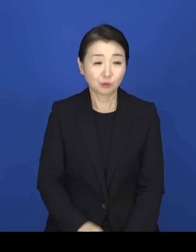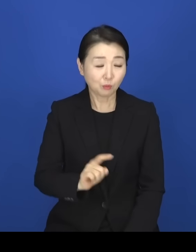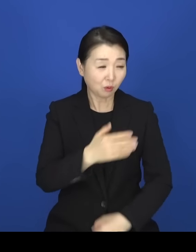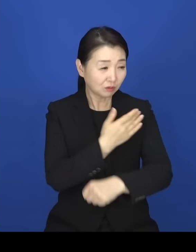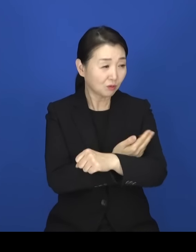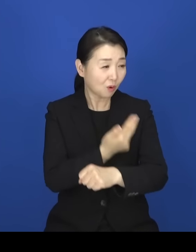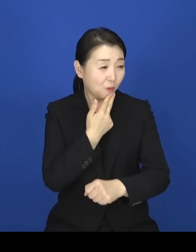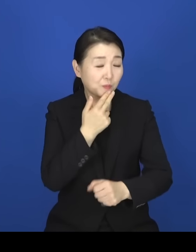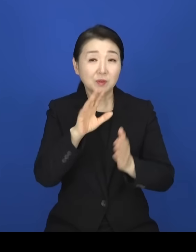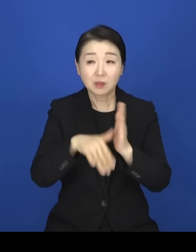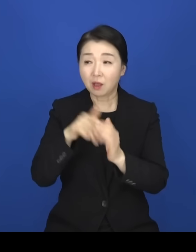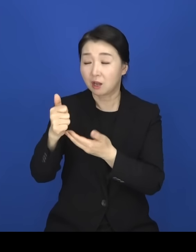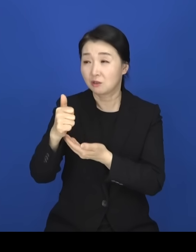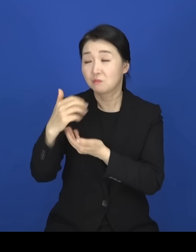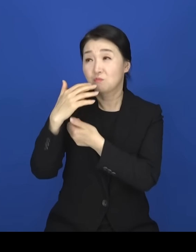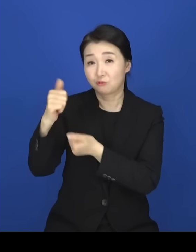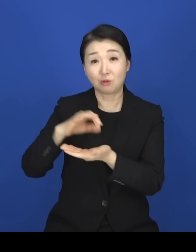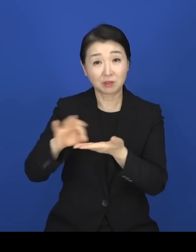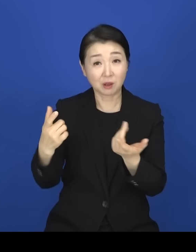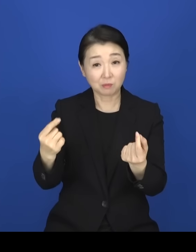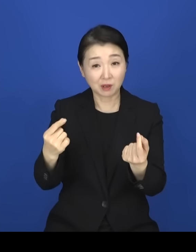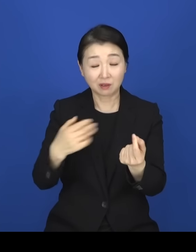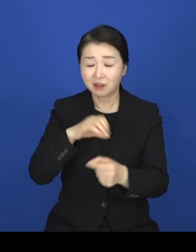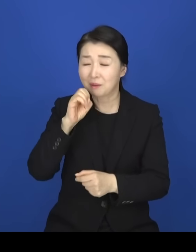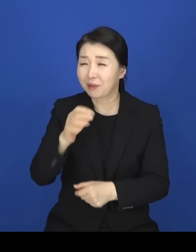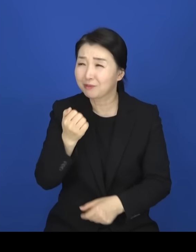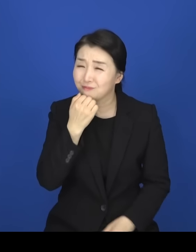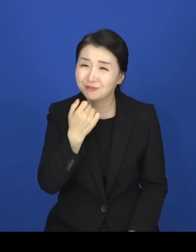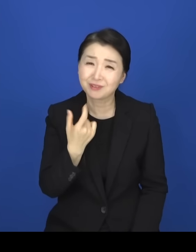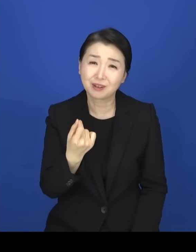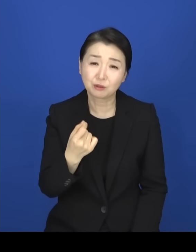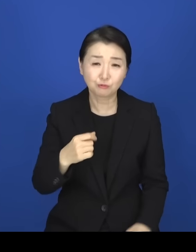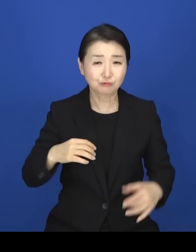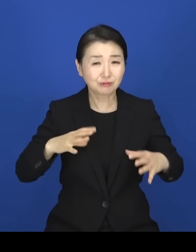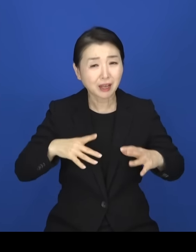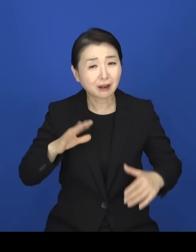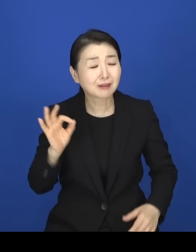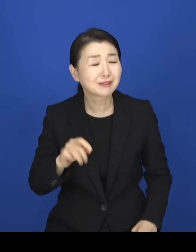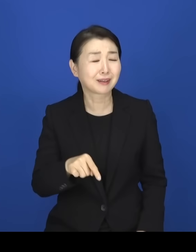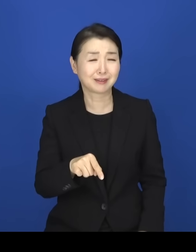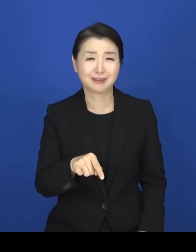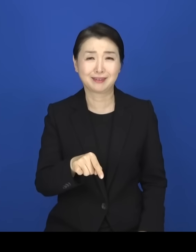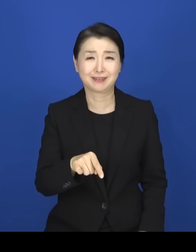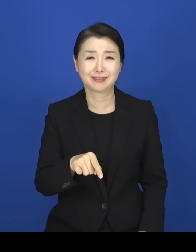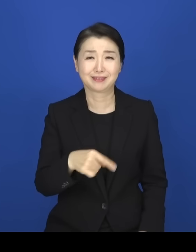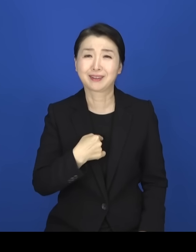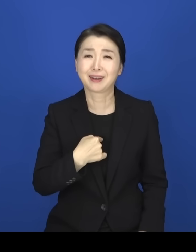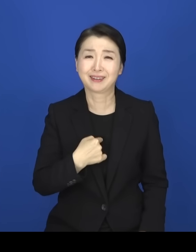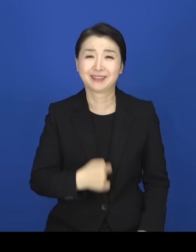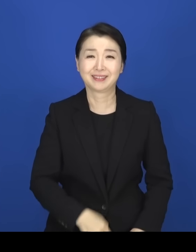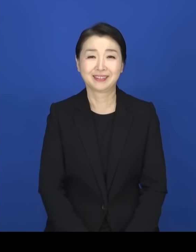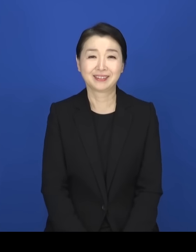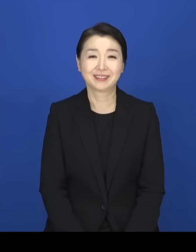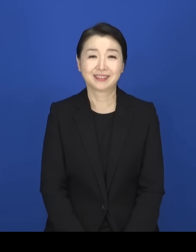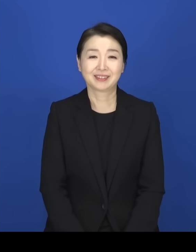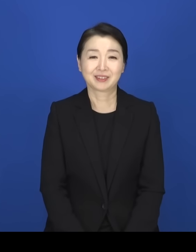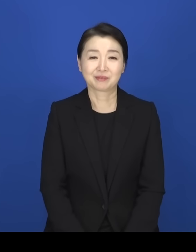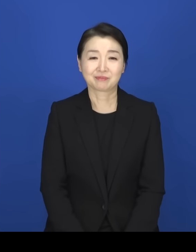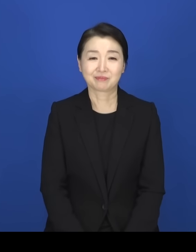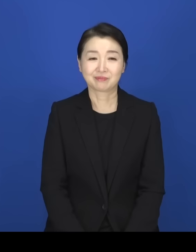사용하신 분인데 얼마나 제가 말하면서도 말이 웃겨. 무슨 자랑거리를 네네. 여기서 얘기한다고 내가